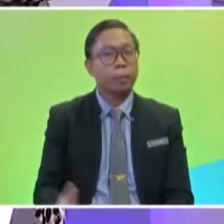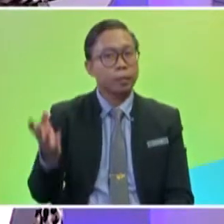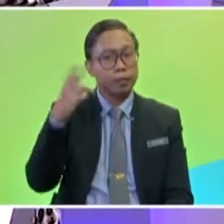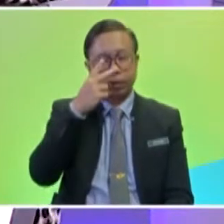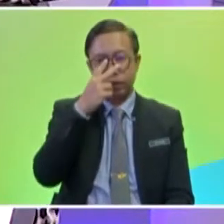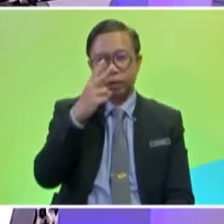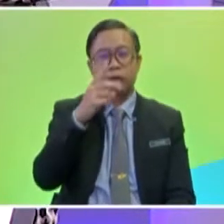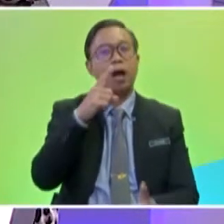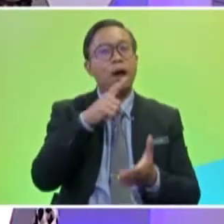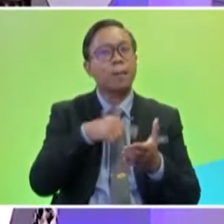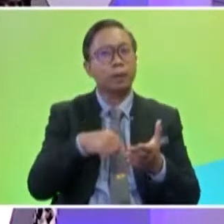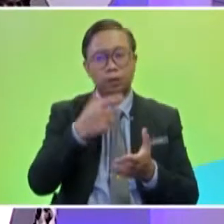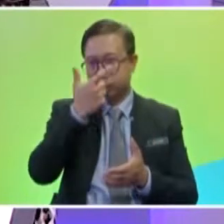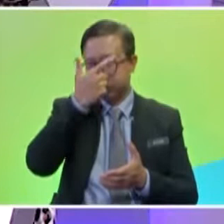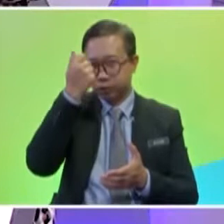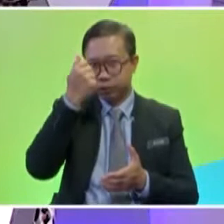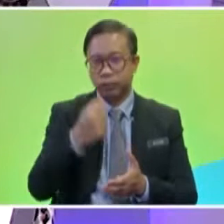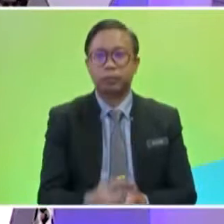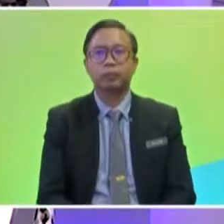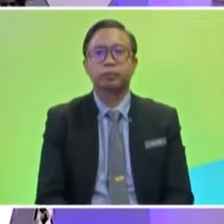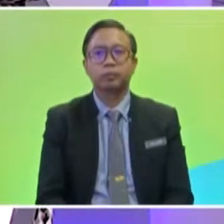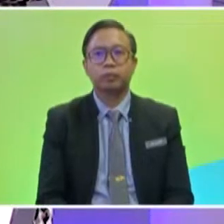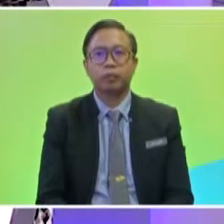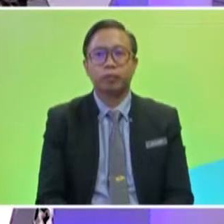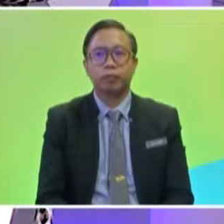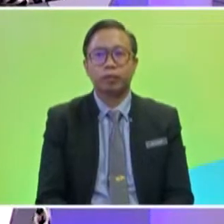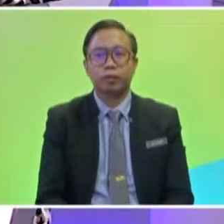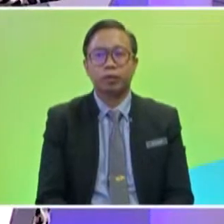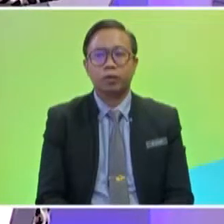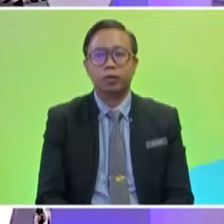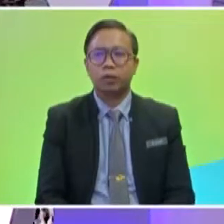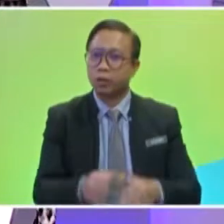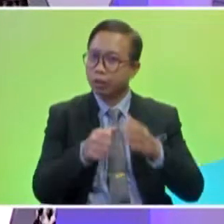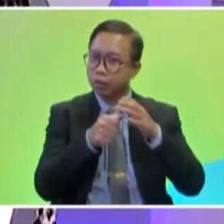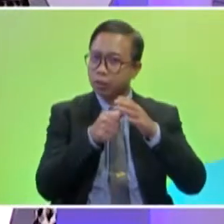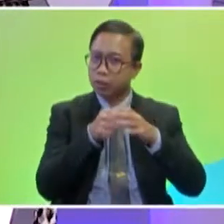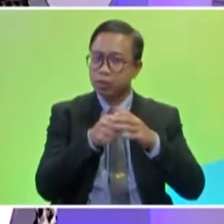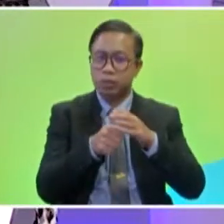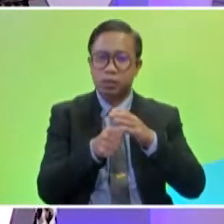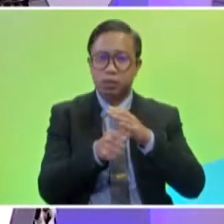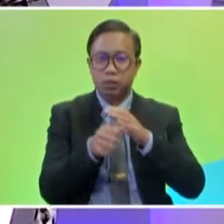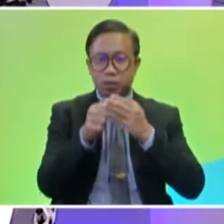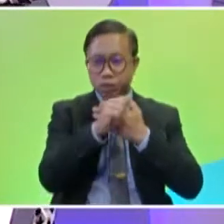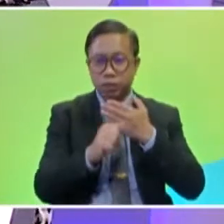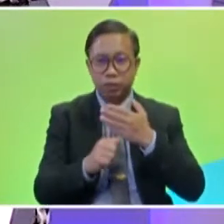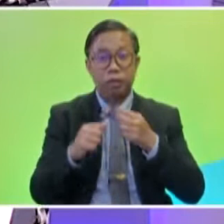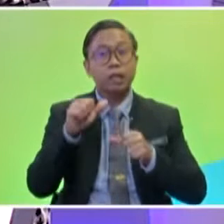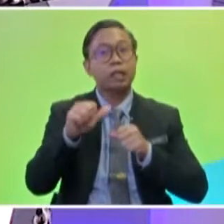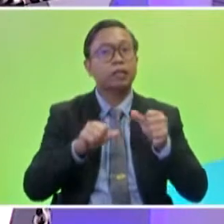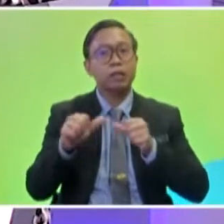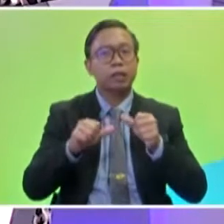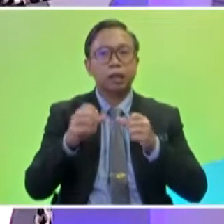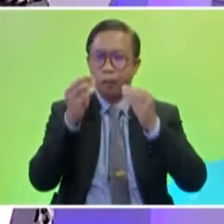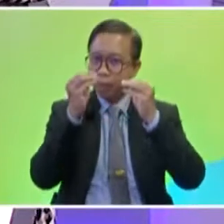kita tengok Apakah penyebab kepada ke ancaman kepuse nih yaitu activity manusia sebenarnya